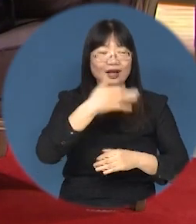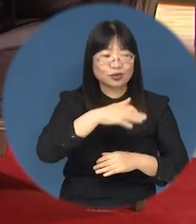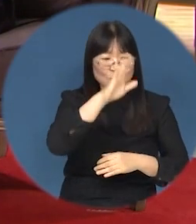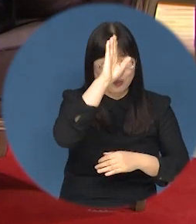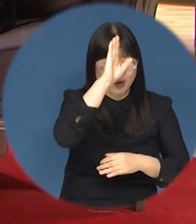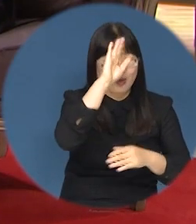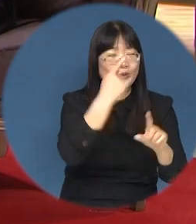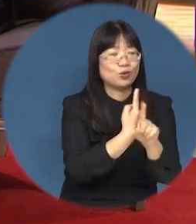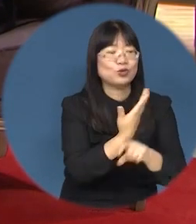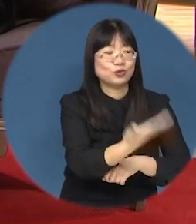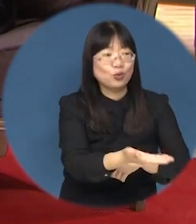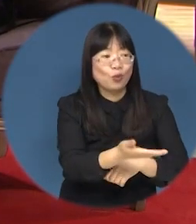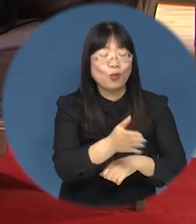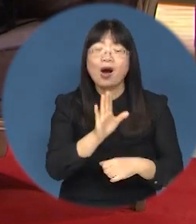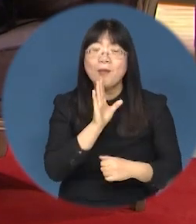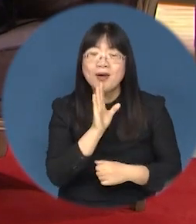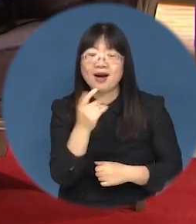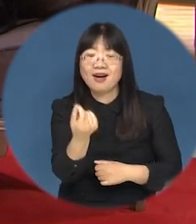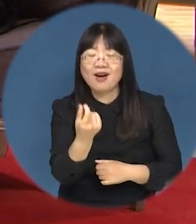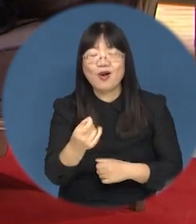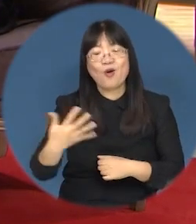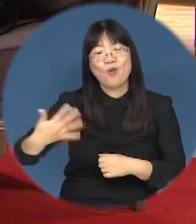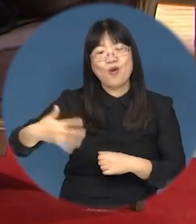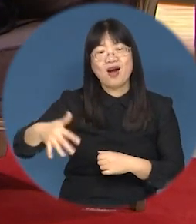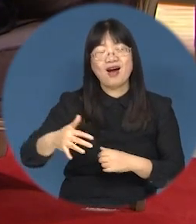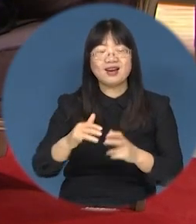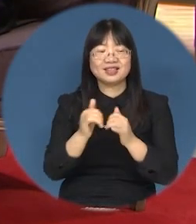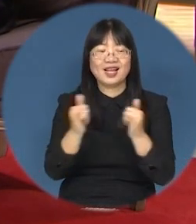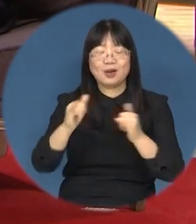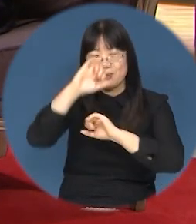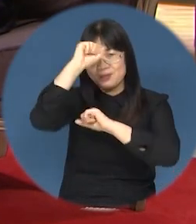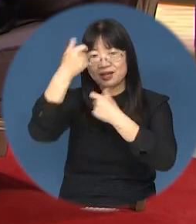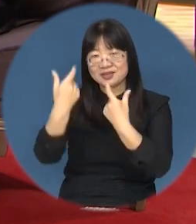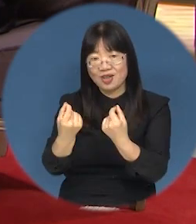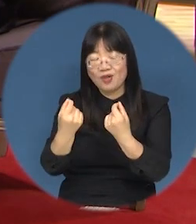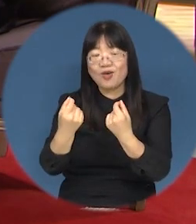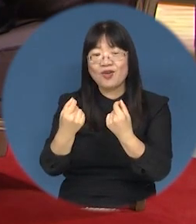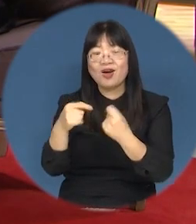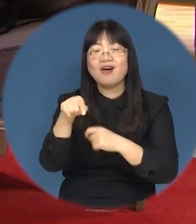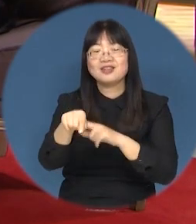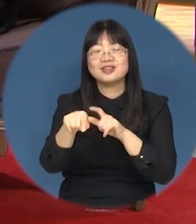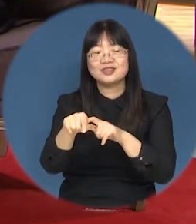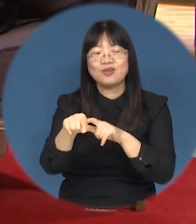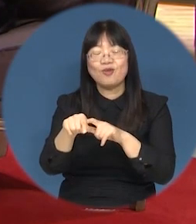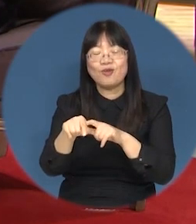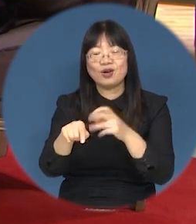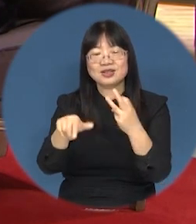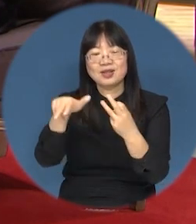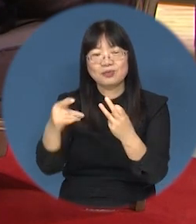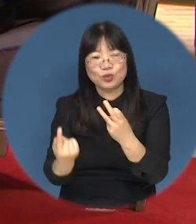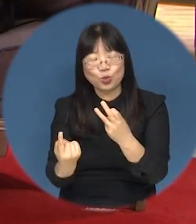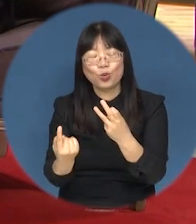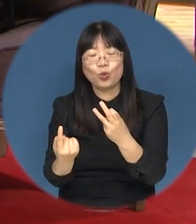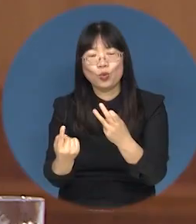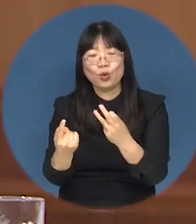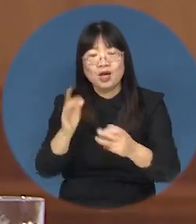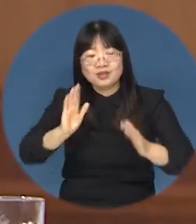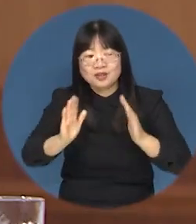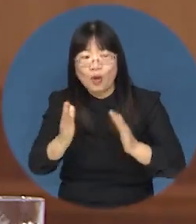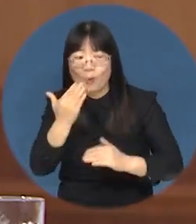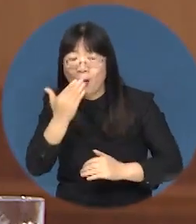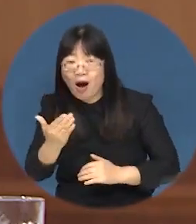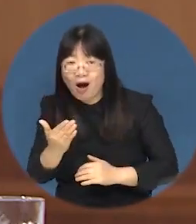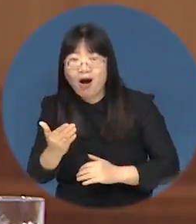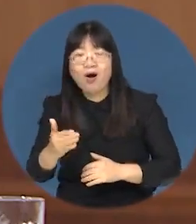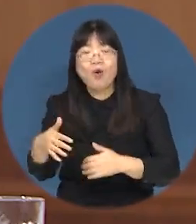거죠. 그렇습니다. 그런 거죠. 예. 야, 그 사람 발처럼 생긴 그걸 하고 13초를 뛴다. 예. 거기다